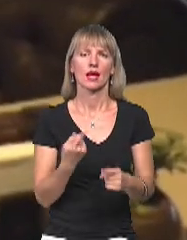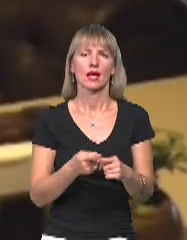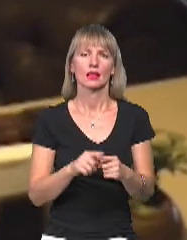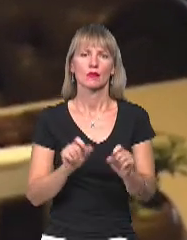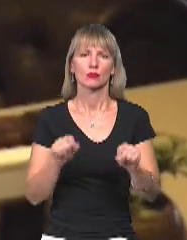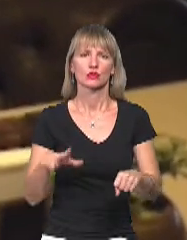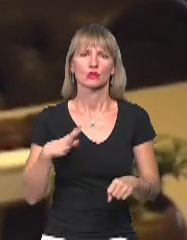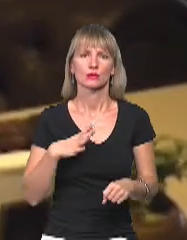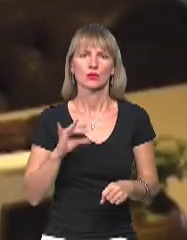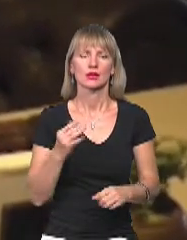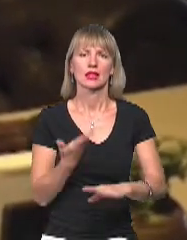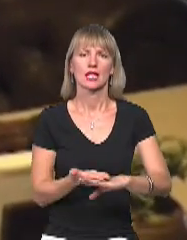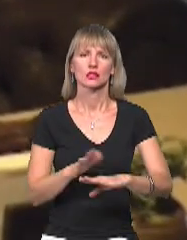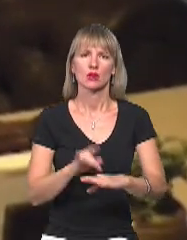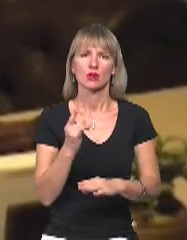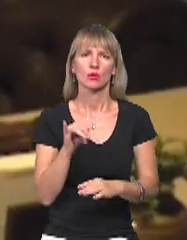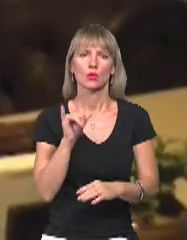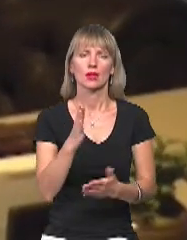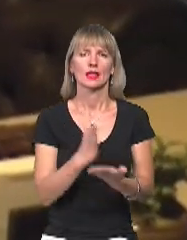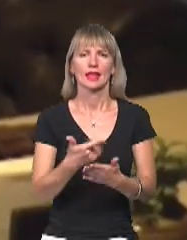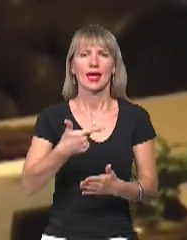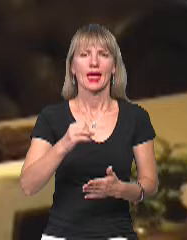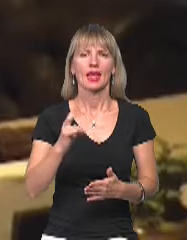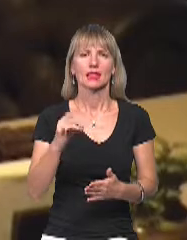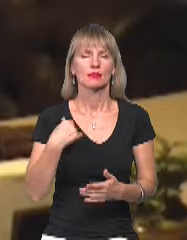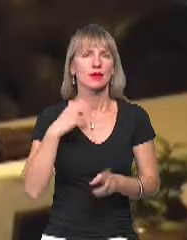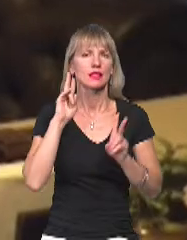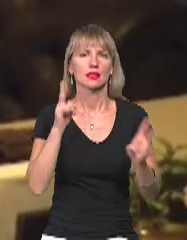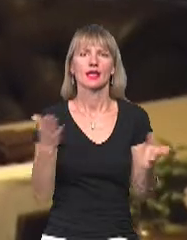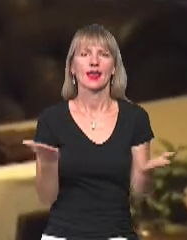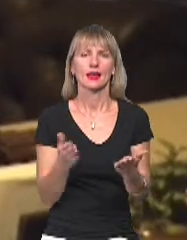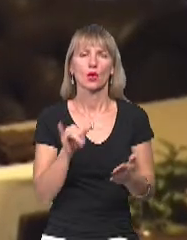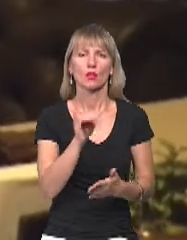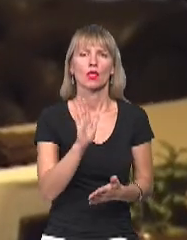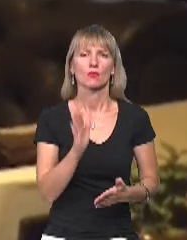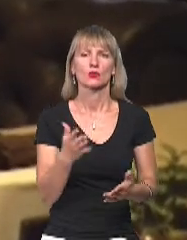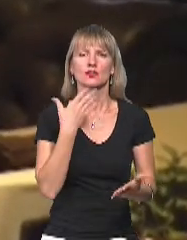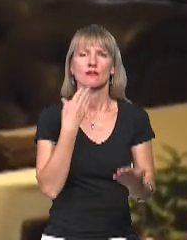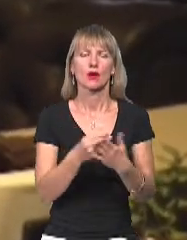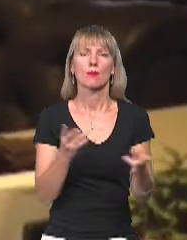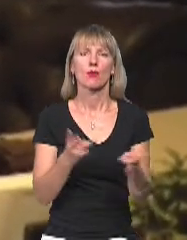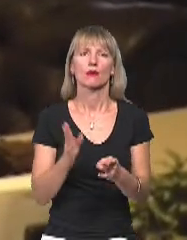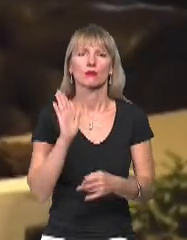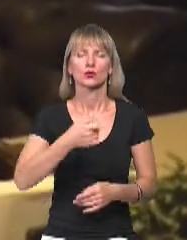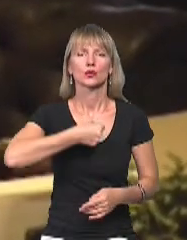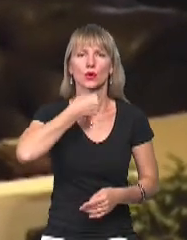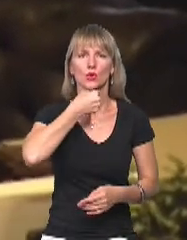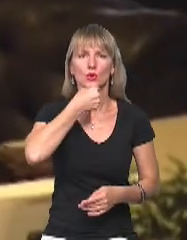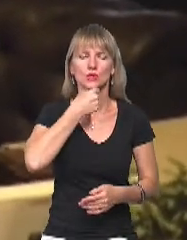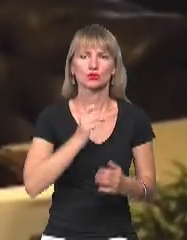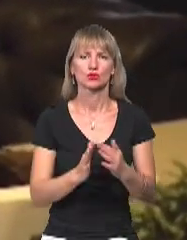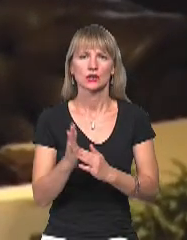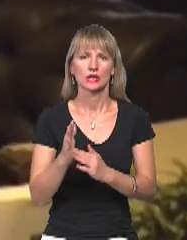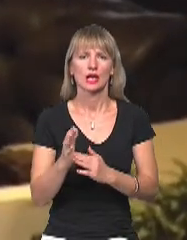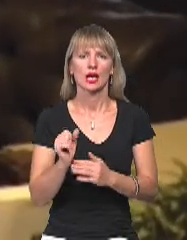може бути і складна дитина, в неї є гени, ми не знаємо які, в неї будуть свої потреби, вона буде дорослішати. Але